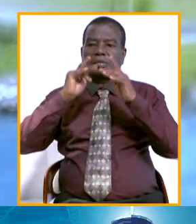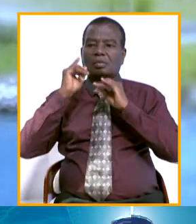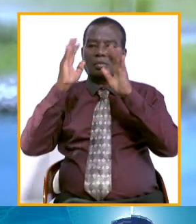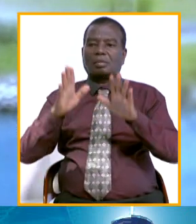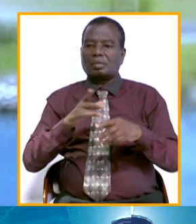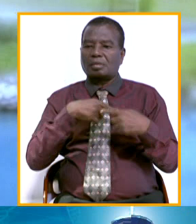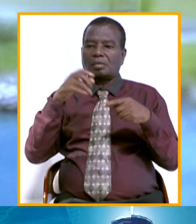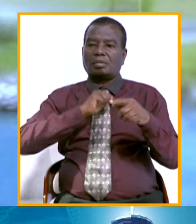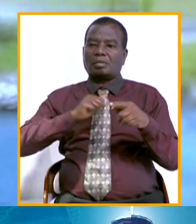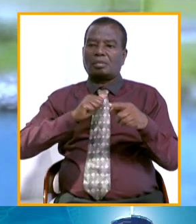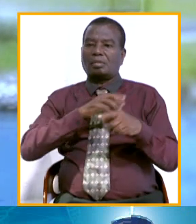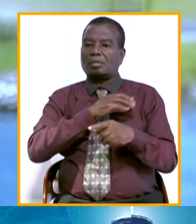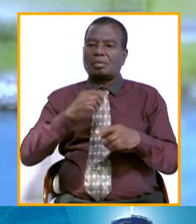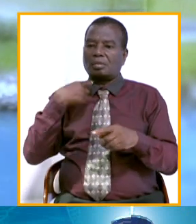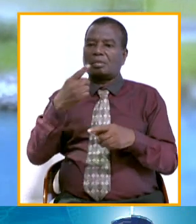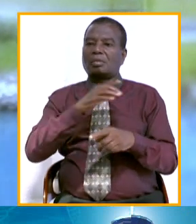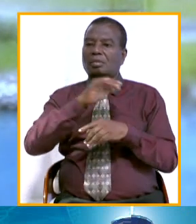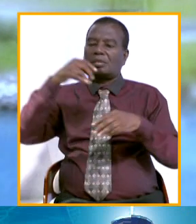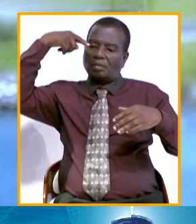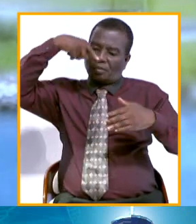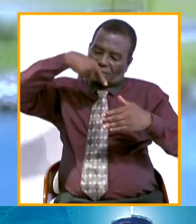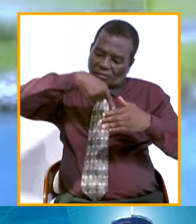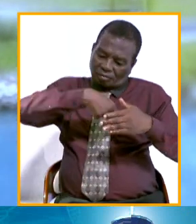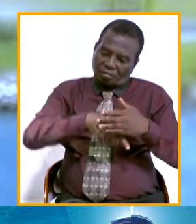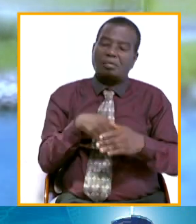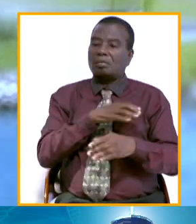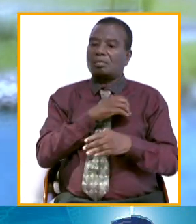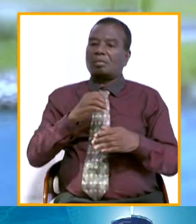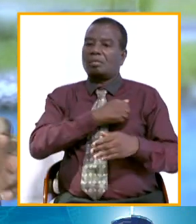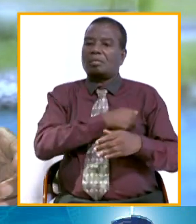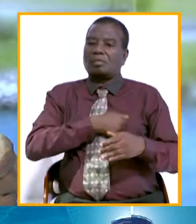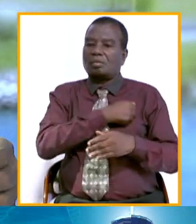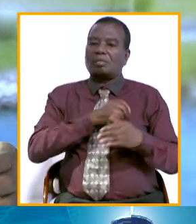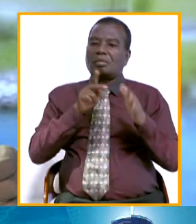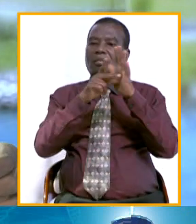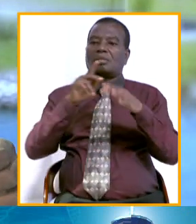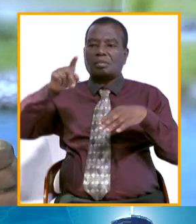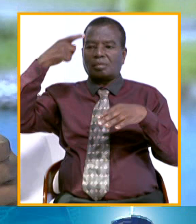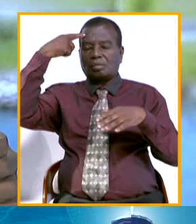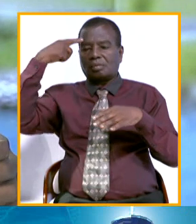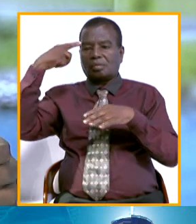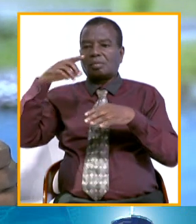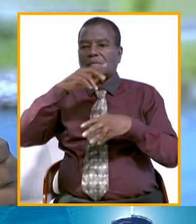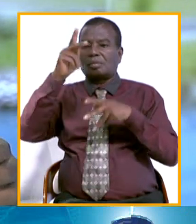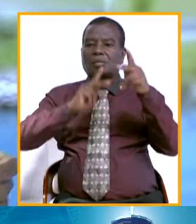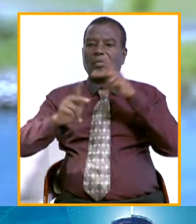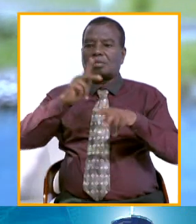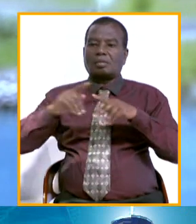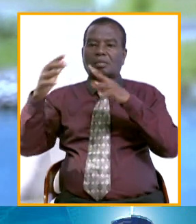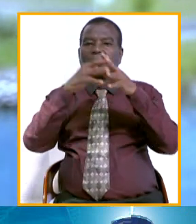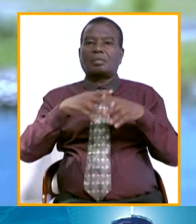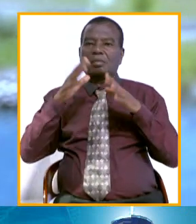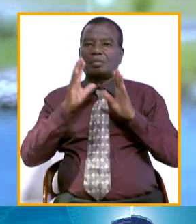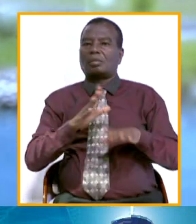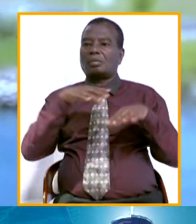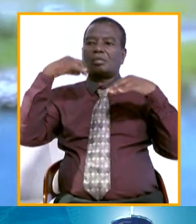qu'en mon nom propre, exprimer ma profonde compassion et présenter à votre Excellence, au gouvernement et au peuple américain, ainsi